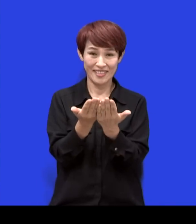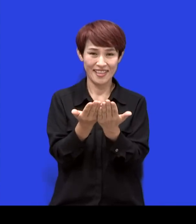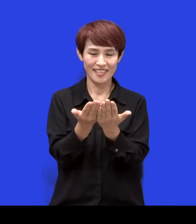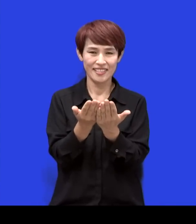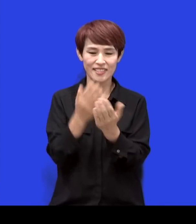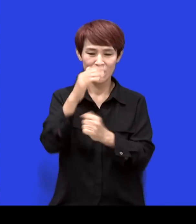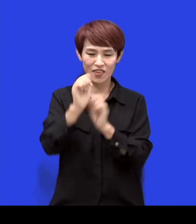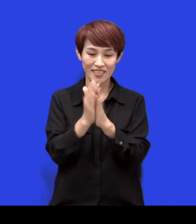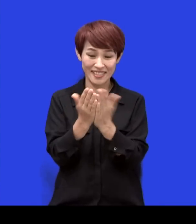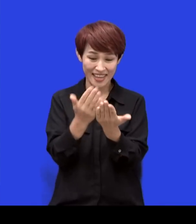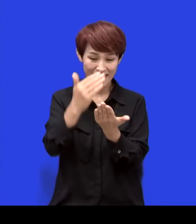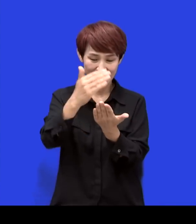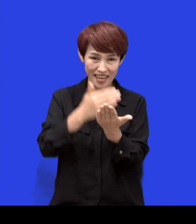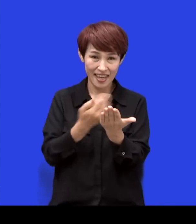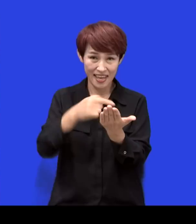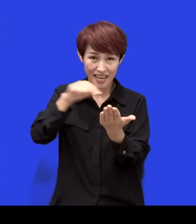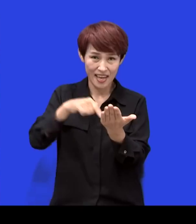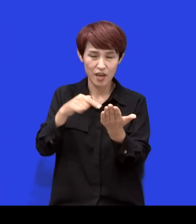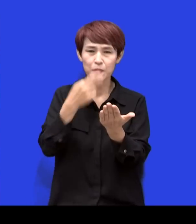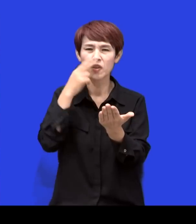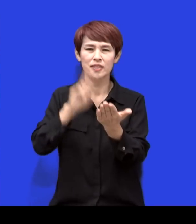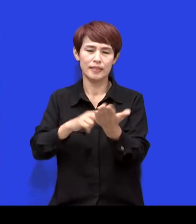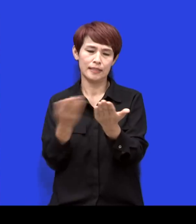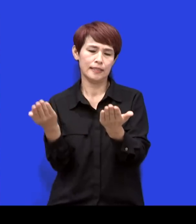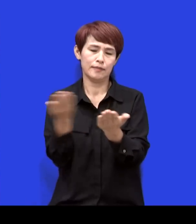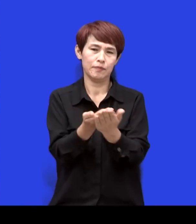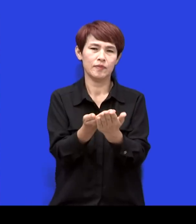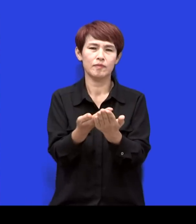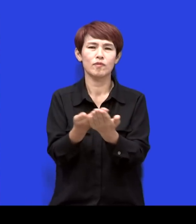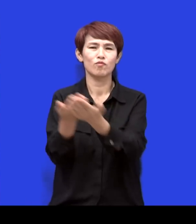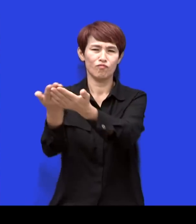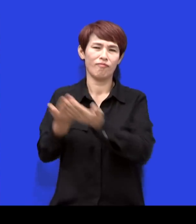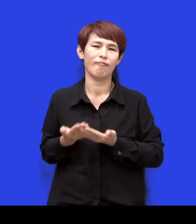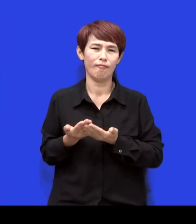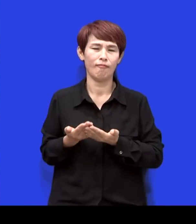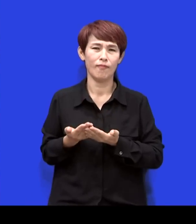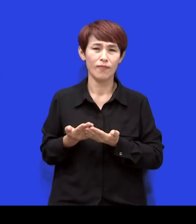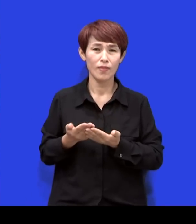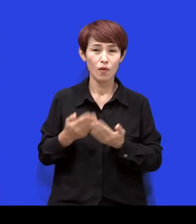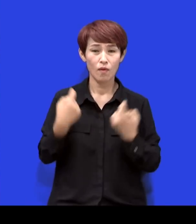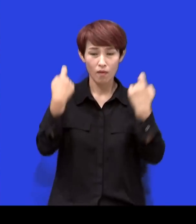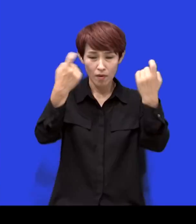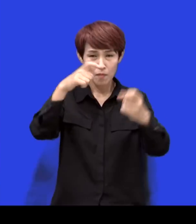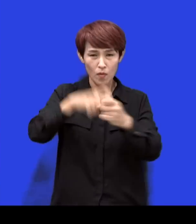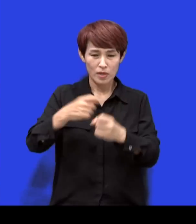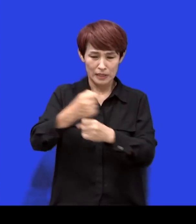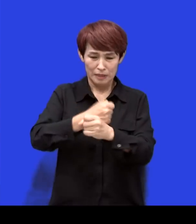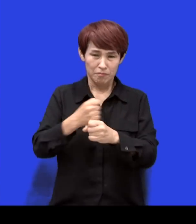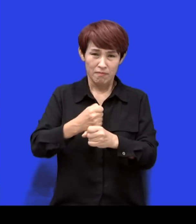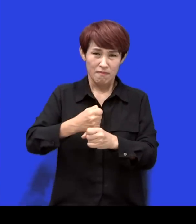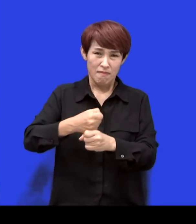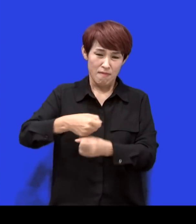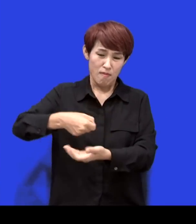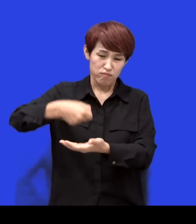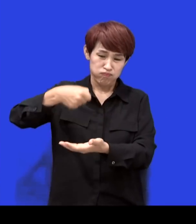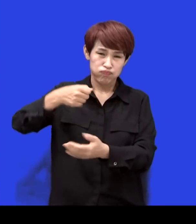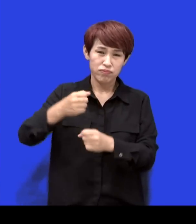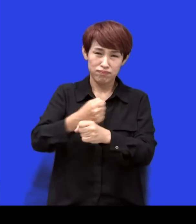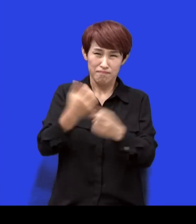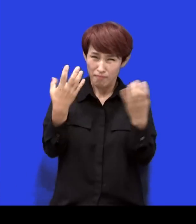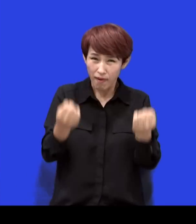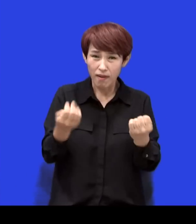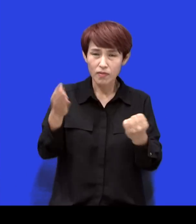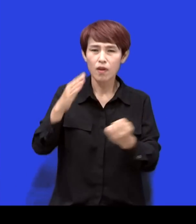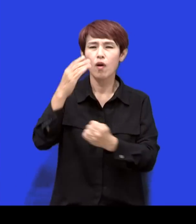짐이 많잖아요. 네. 근데 꼭 성경책을 가져가라고 와. 이렇게 챙겨주시고 진짜 무거워. 오늘 가져왔습니다. 가져왔어요. 예, 어떻게 이게 어머니가 제가 주셨던 거? 예,